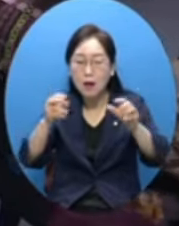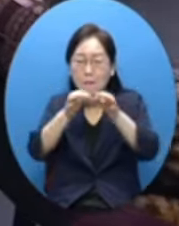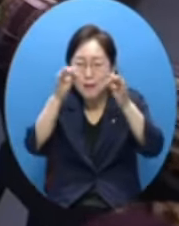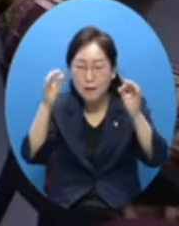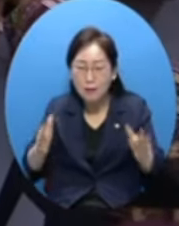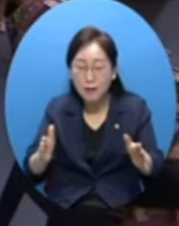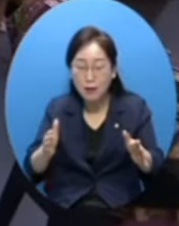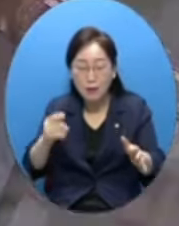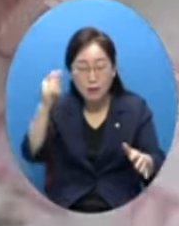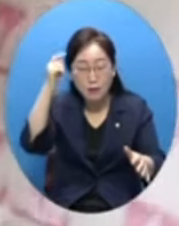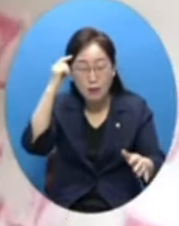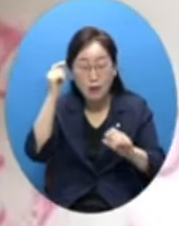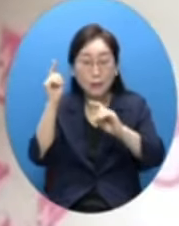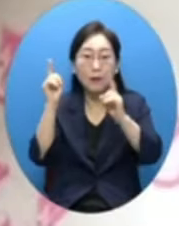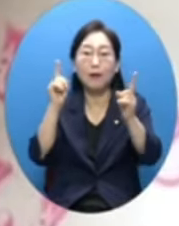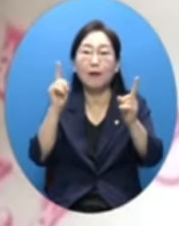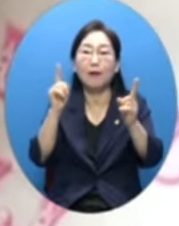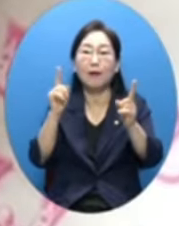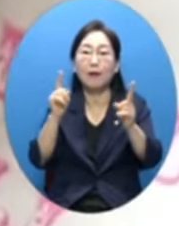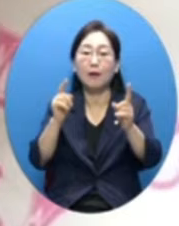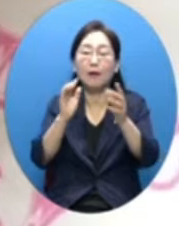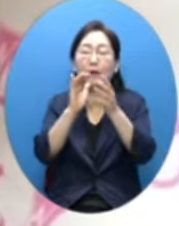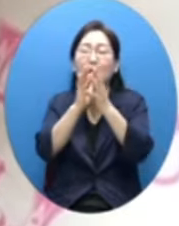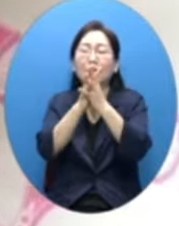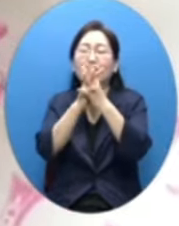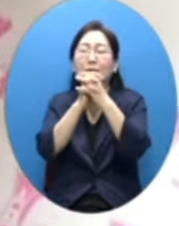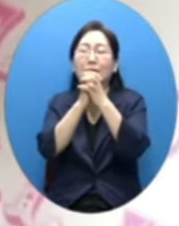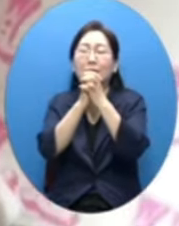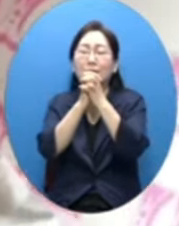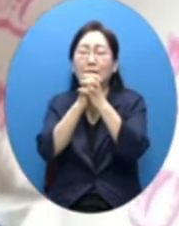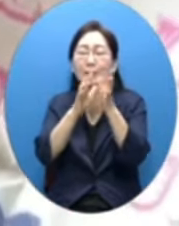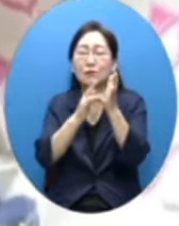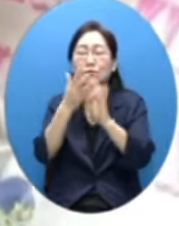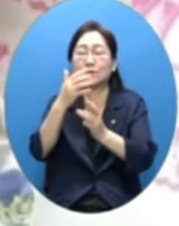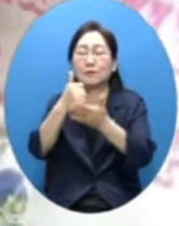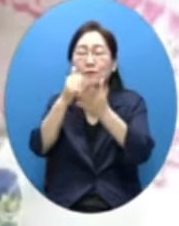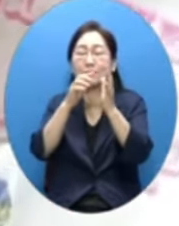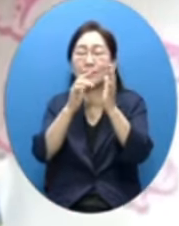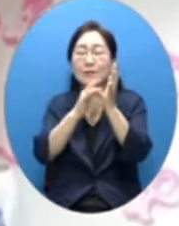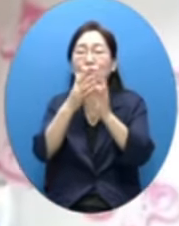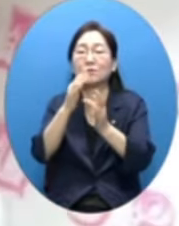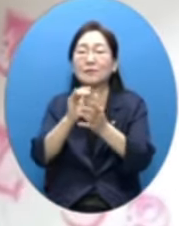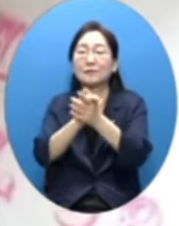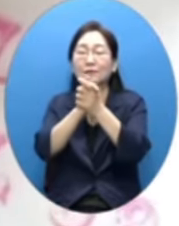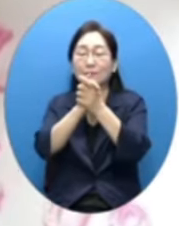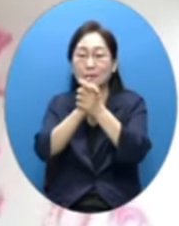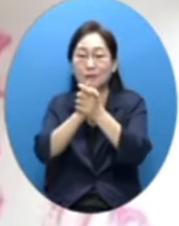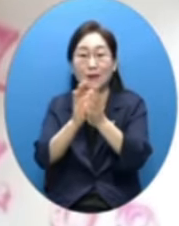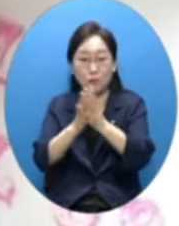깨어나 드만 두손을 몸체로 이렇게 말했습니다 예수님 예수님